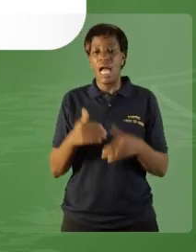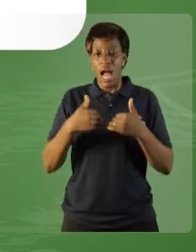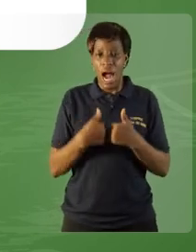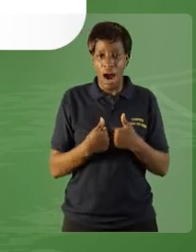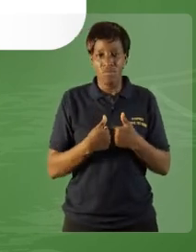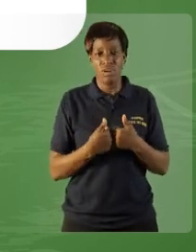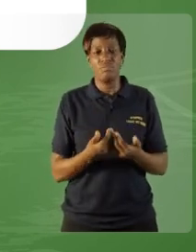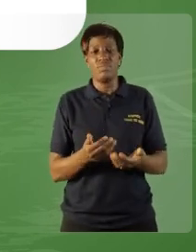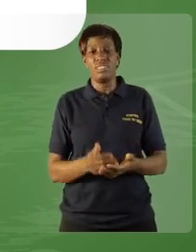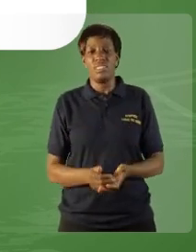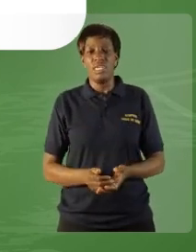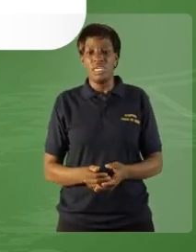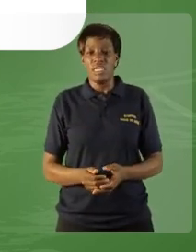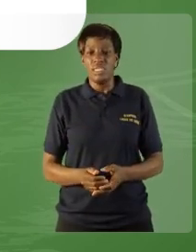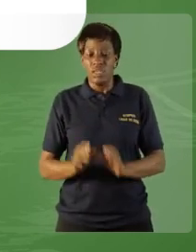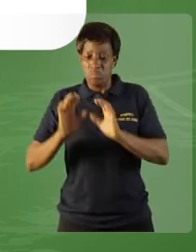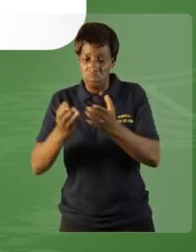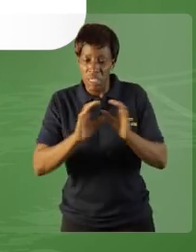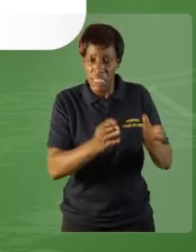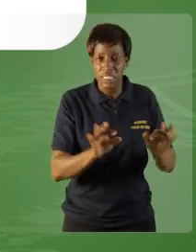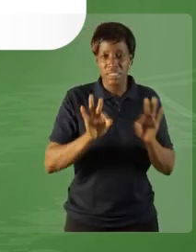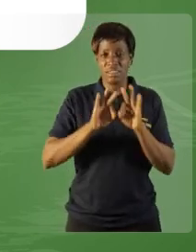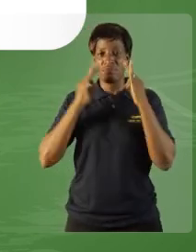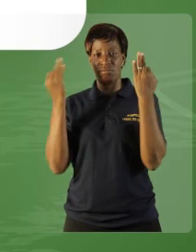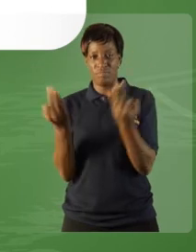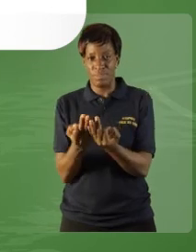nous remarquons le registre familier.